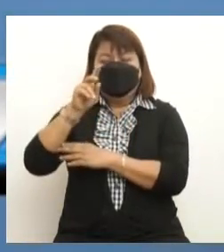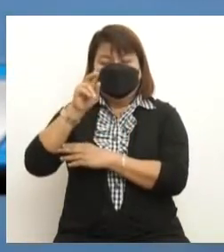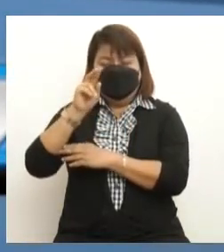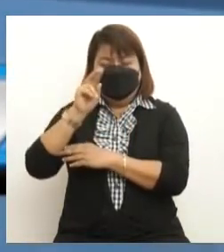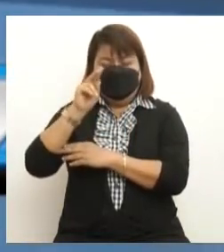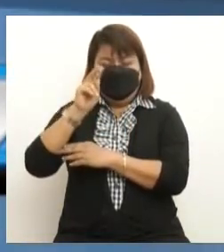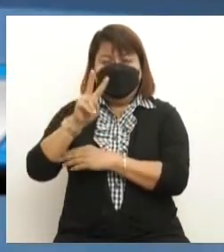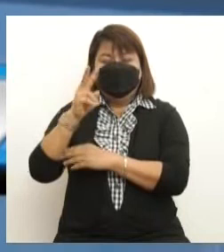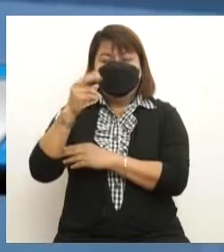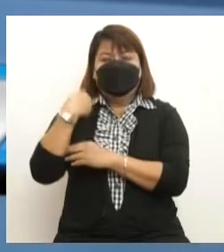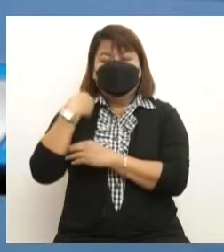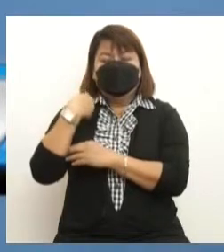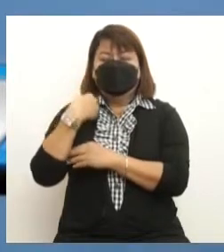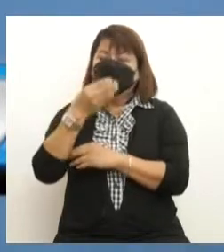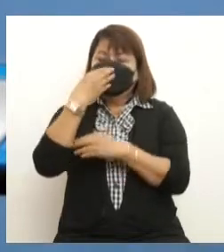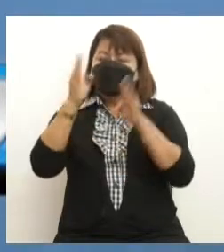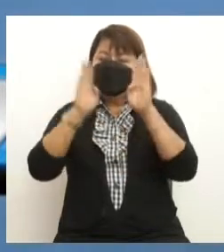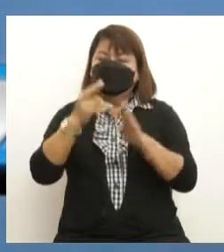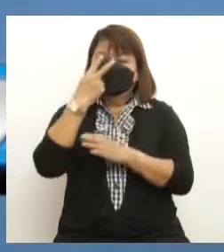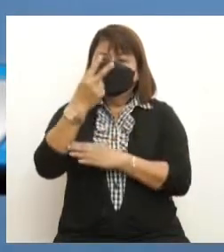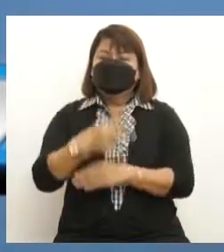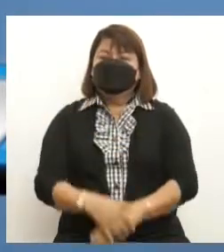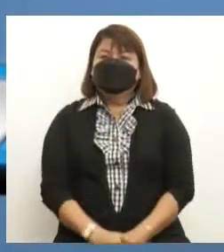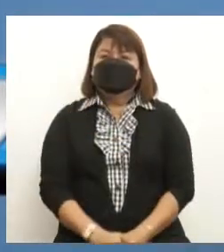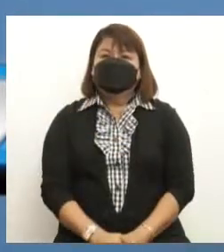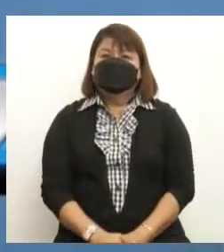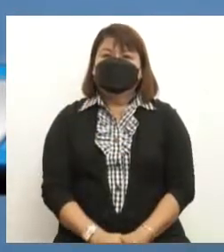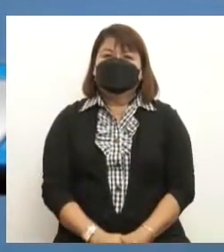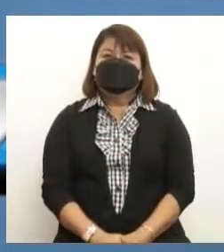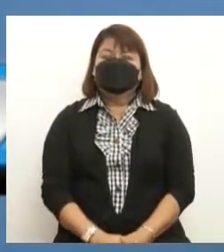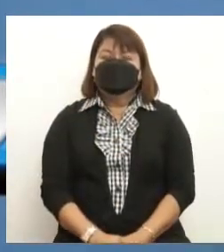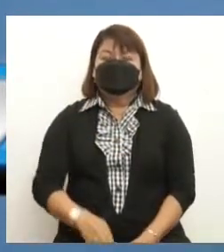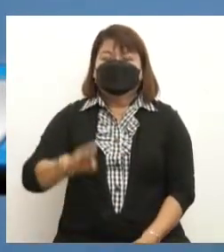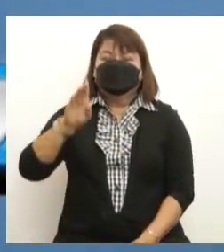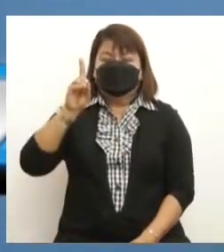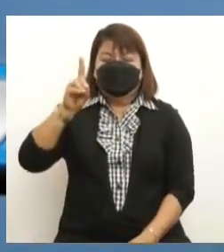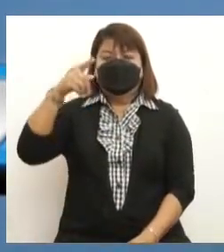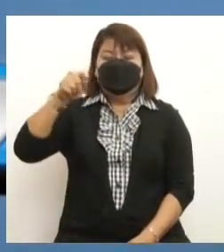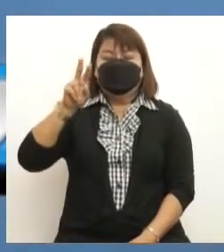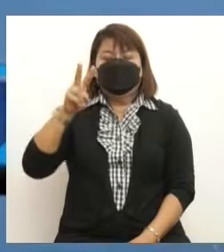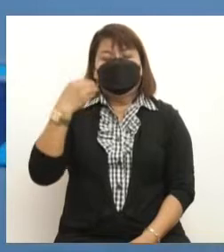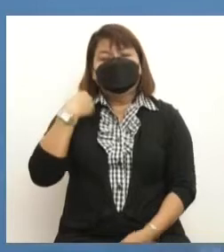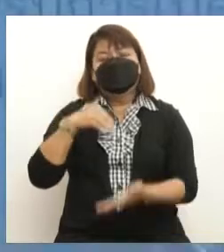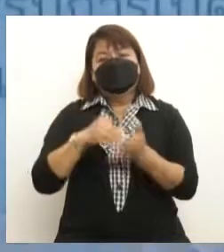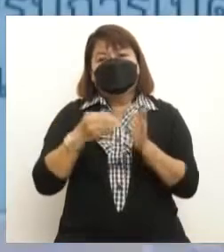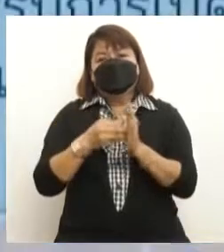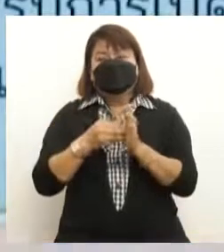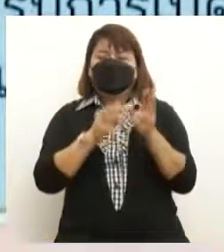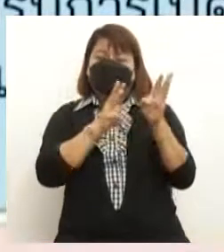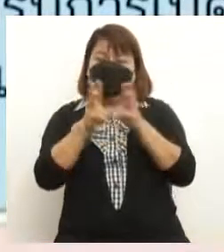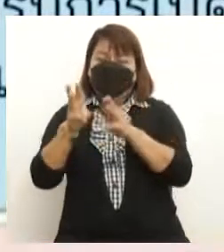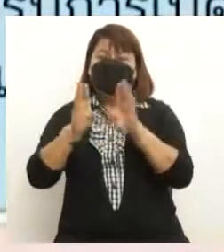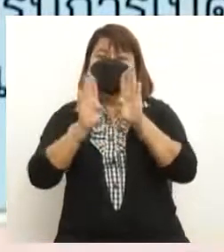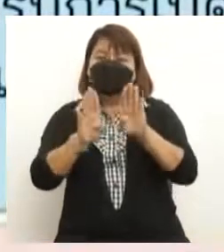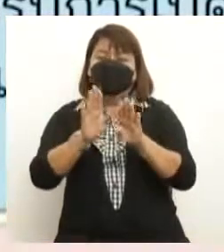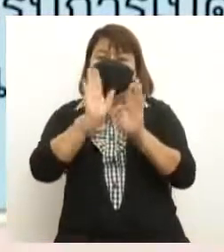Square Model คืออะไรนั้นไปรับชมกันเลยค่ะ DP2 Square Model หมายถึงมาตรการและข้อบังคับของ